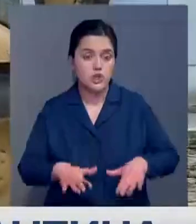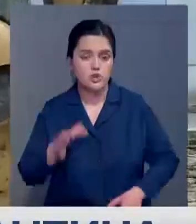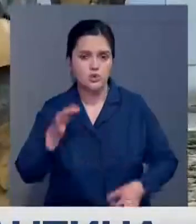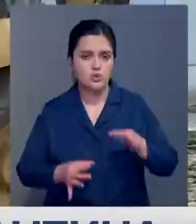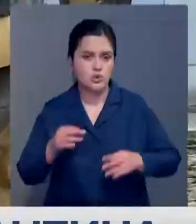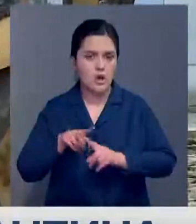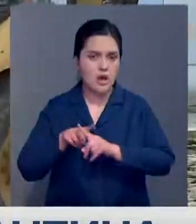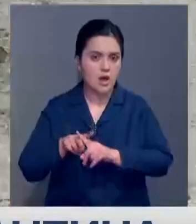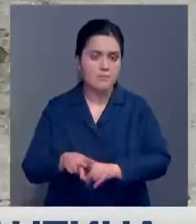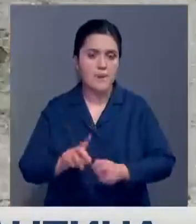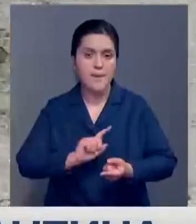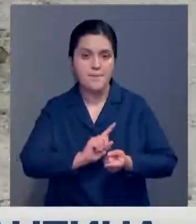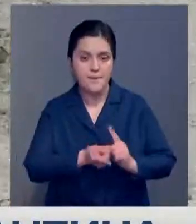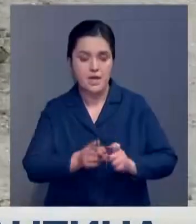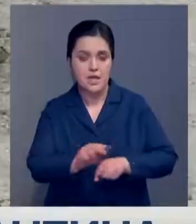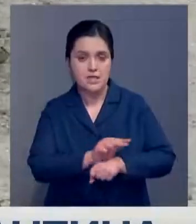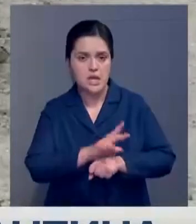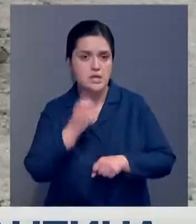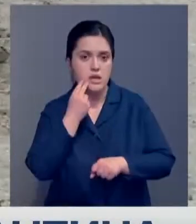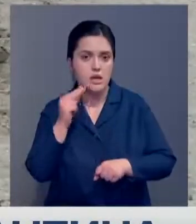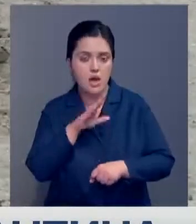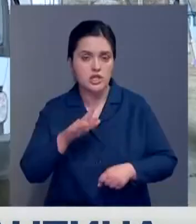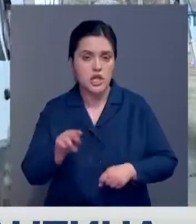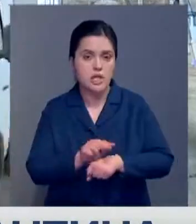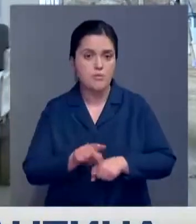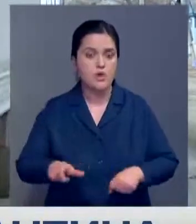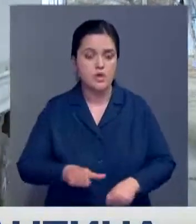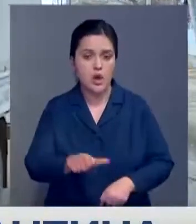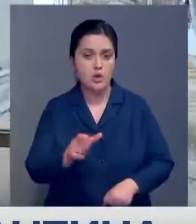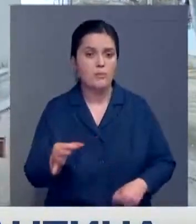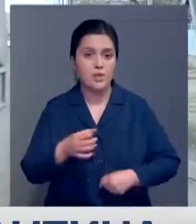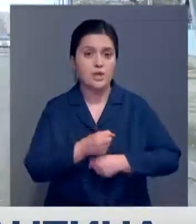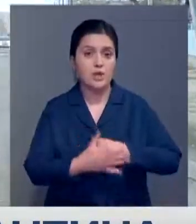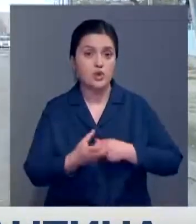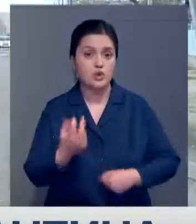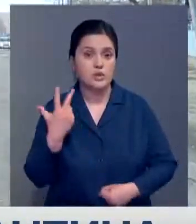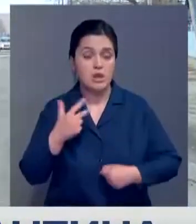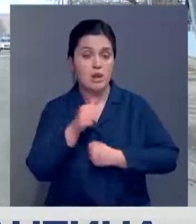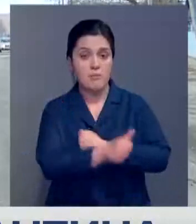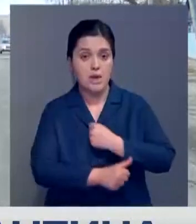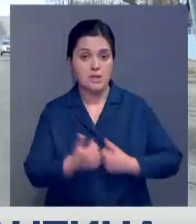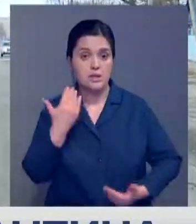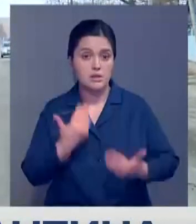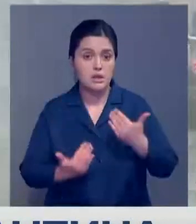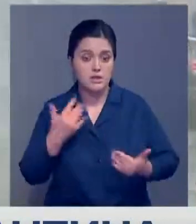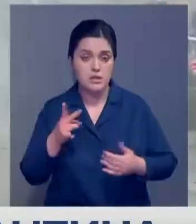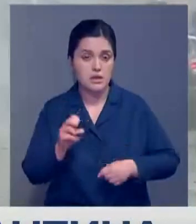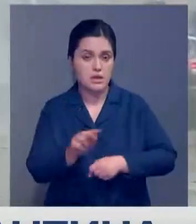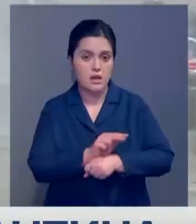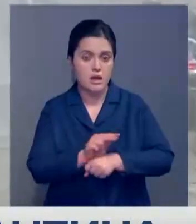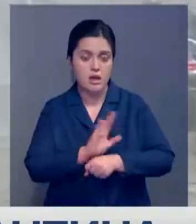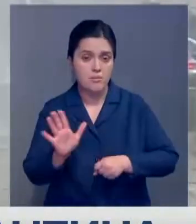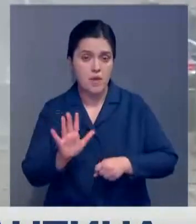обязали переделать некачественный ремонт дорог в областном центре. Еще три таких материала в случае, если подрядчики не устранят